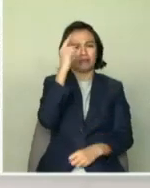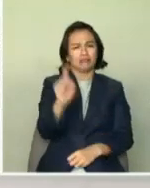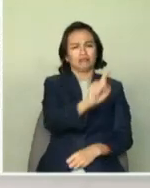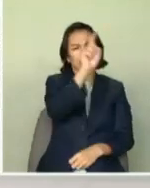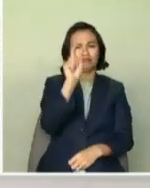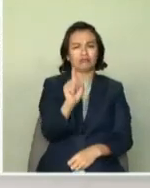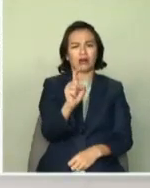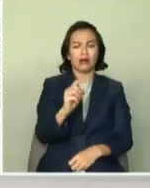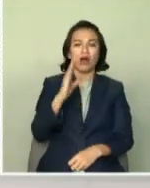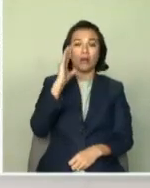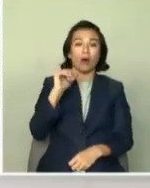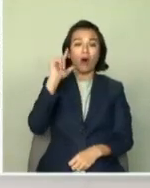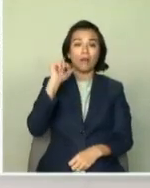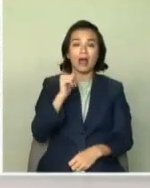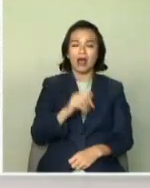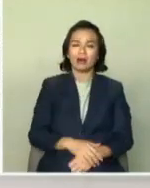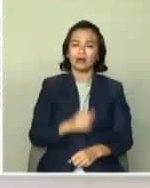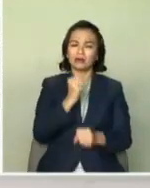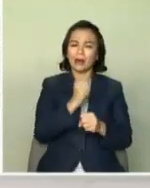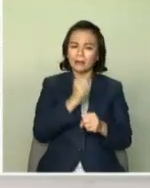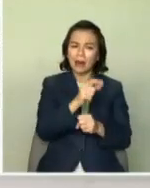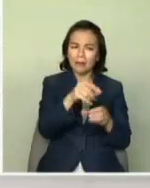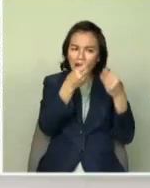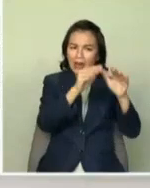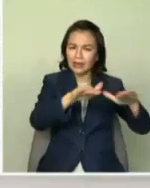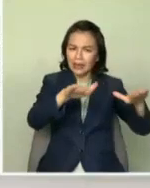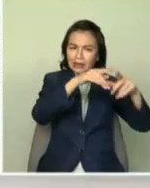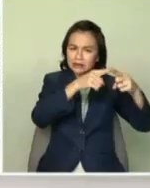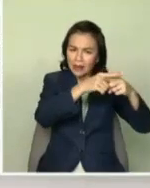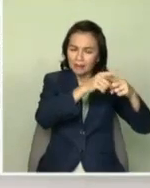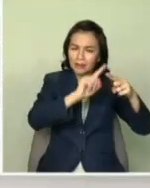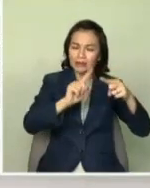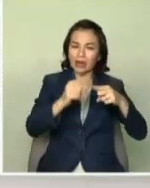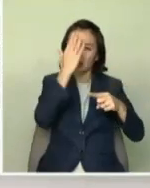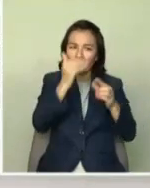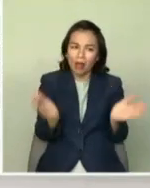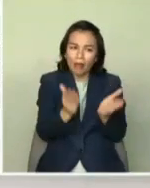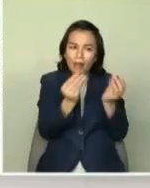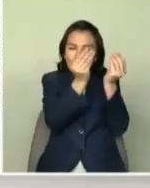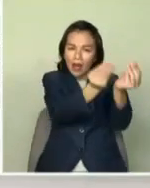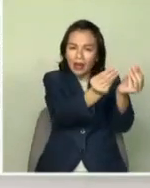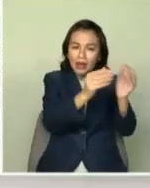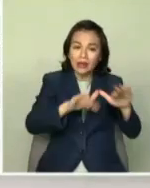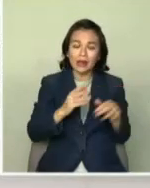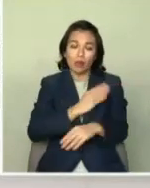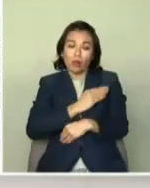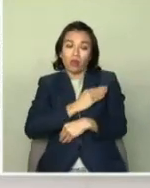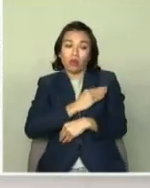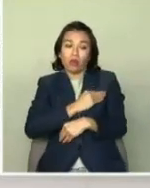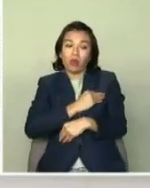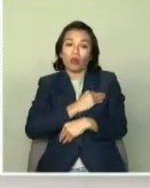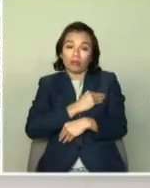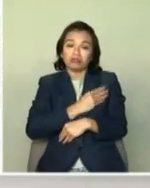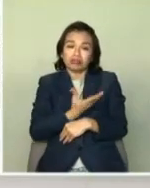าสำหรับพ่อแม่ผู้ปกครองว่าเขาทำแบบนี้แล้วเนี่ยยังไปให้กำลังใจเขาอีกหรอแล้วเด็กที่หวาดกลัวนี่คือกลัวยกตัวอย่